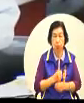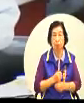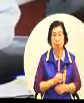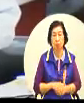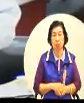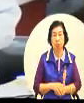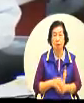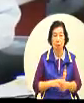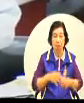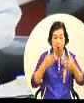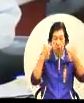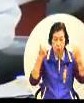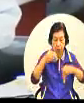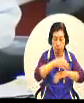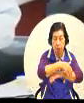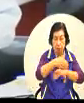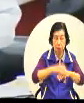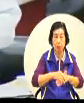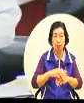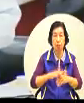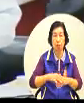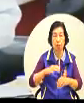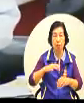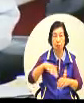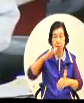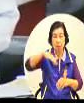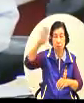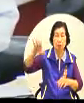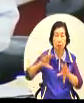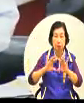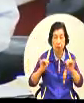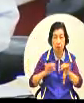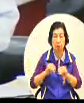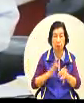原乡有三地后备连，